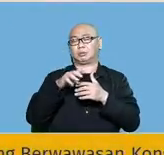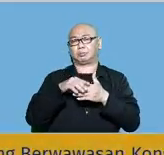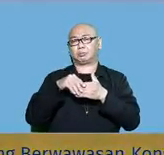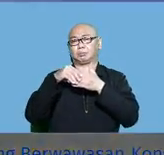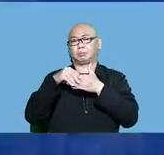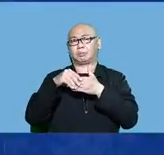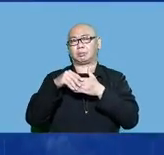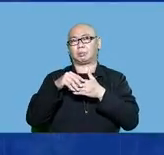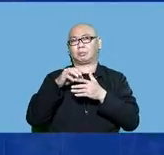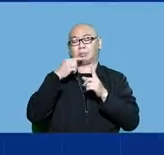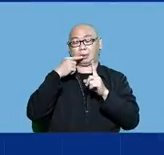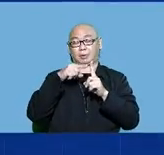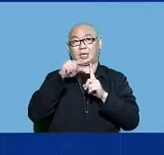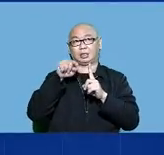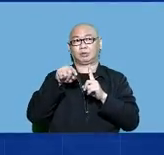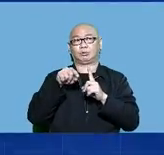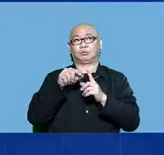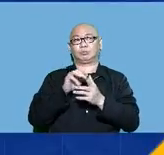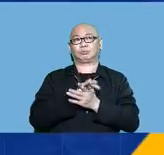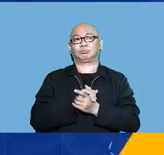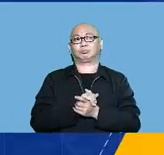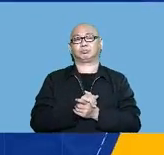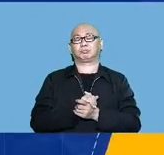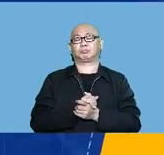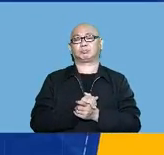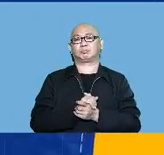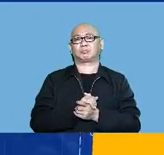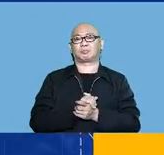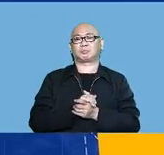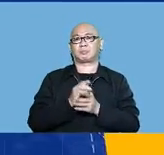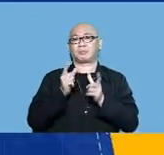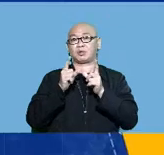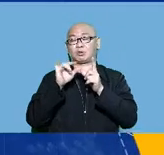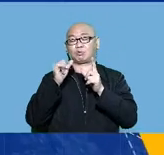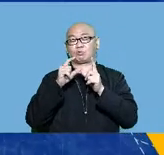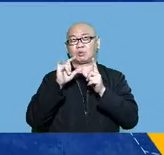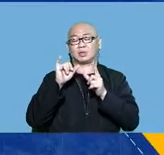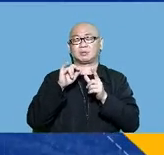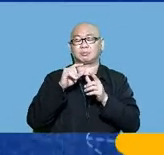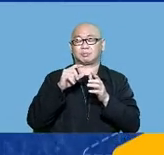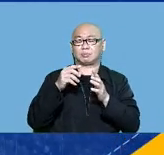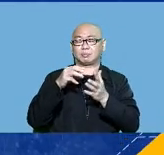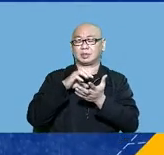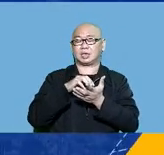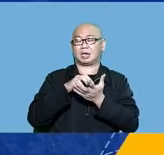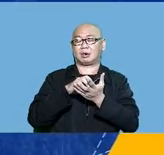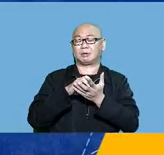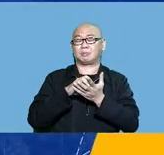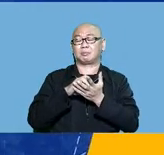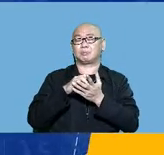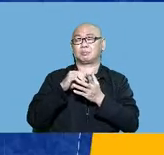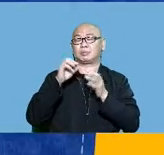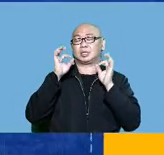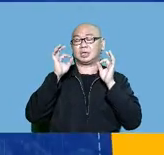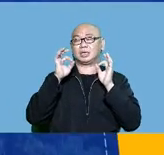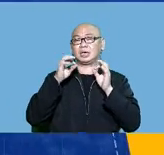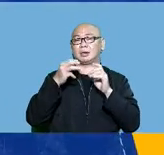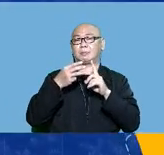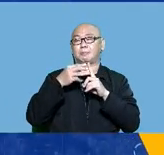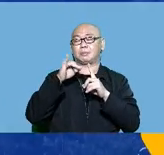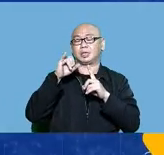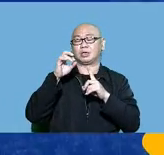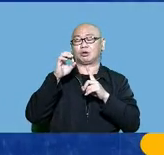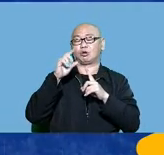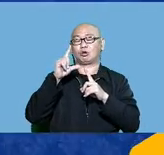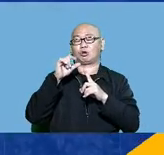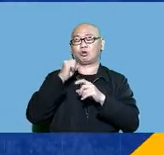tersebut. Profesor Dr. Wiwi Isnaini adalah profesor bidang pendidikan biologi yang juga seorang pakar